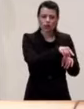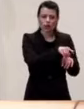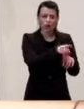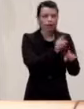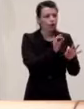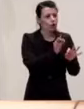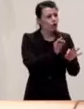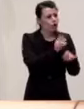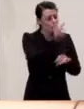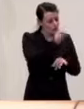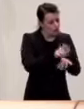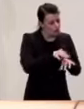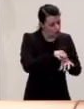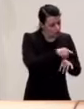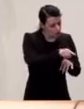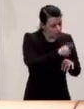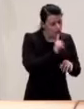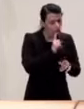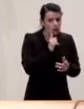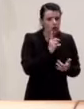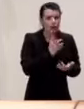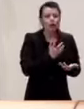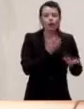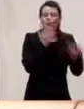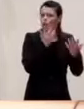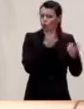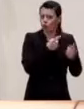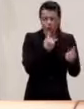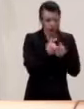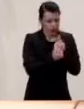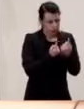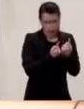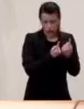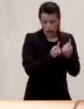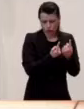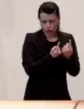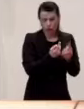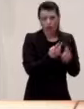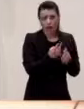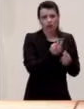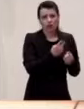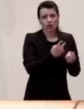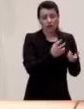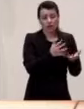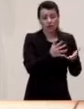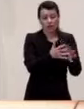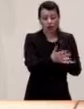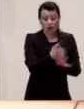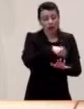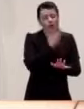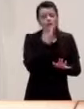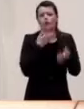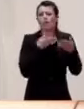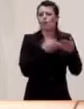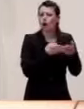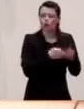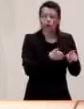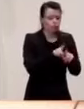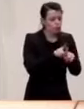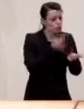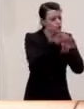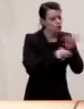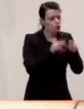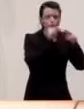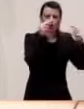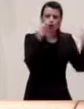trattato, ai pazienti che purtroppo erano in una fase terminale. Questo indipendentemente, ripeto,